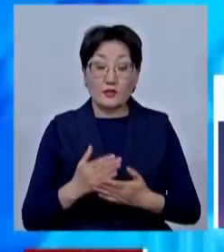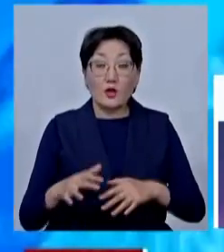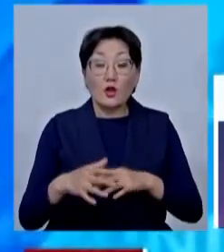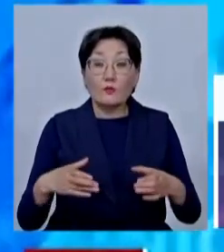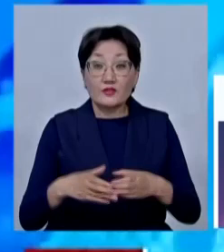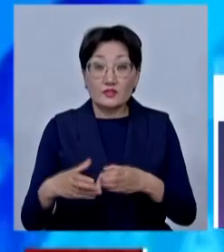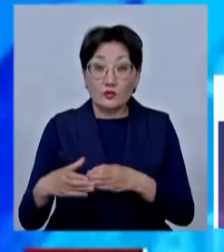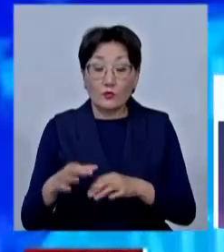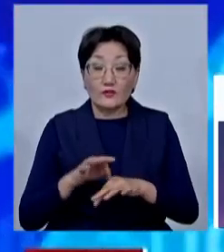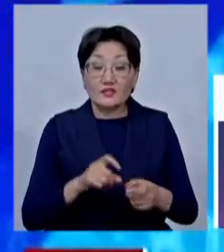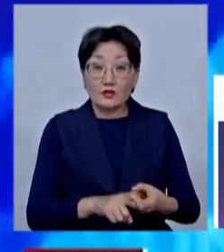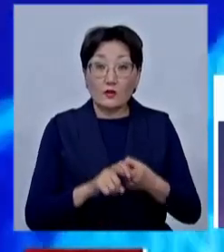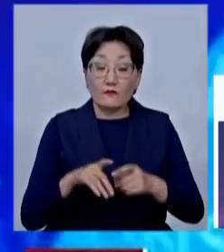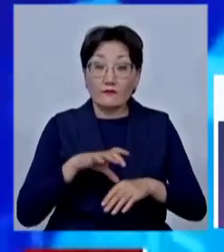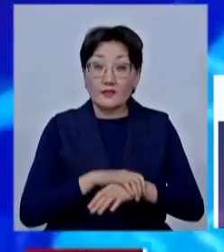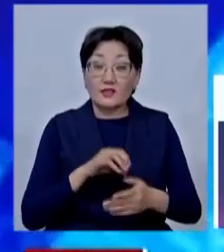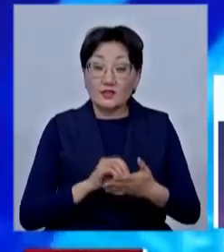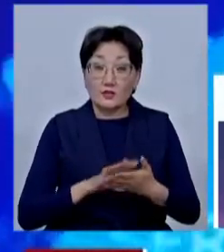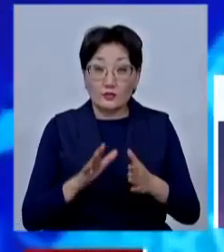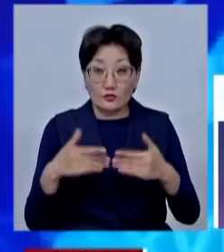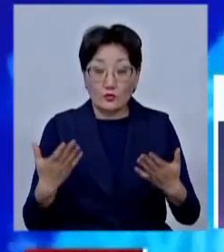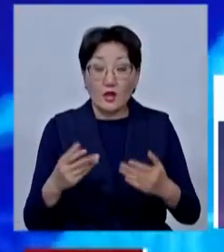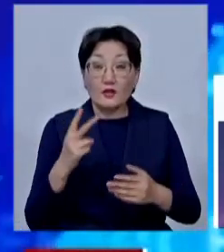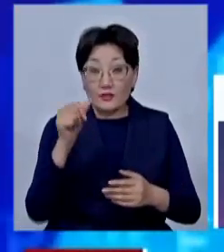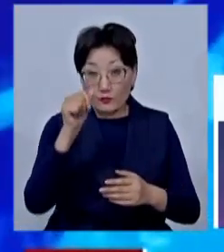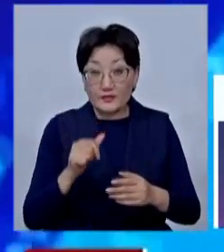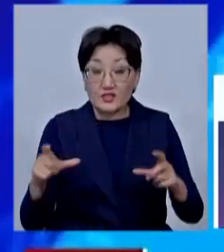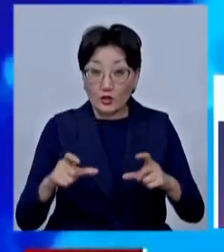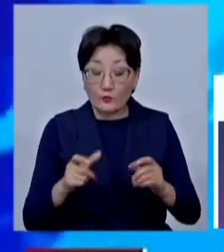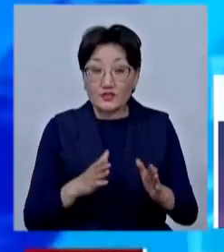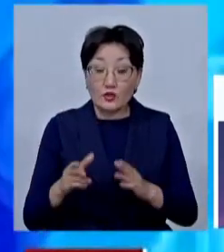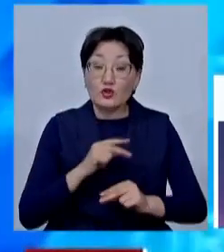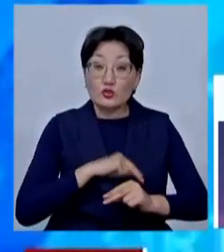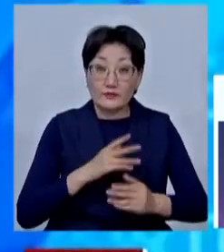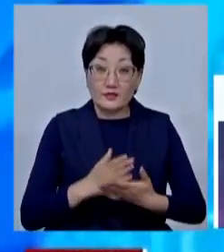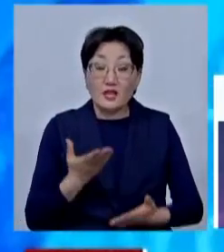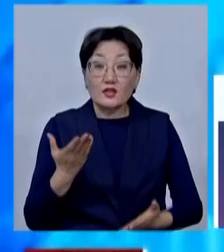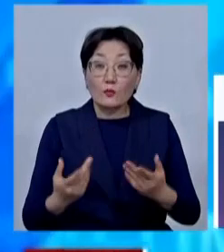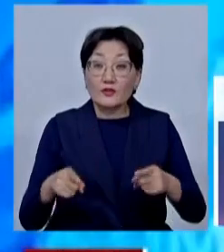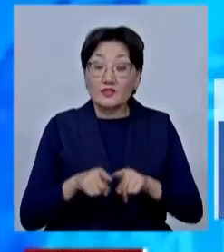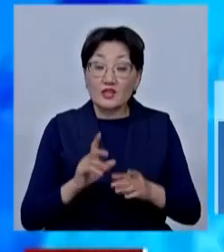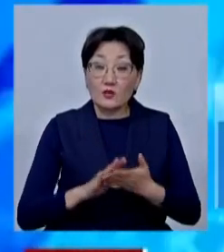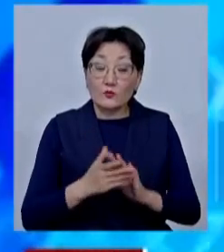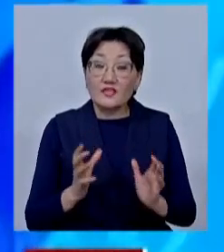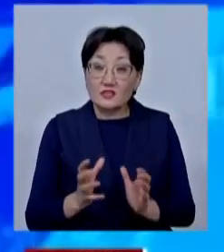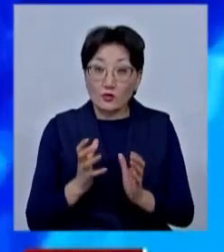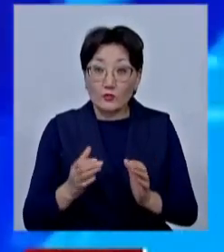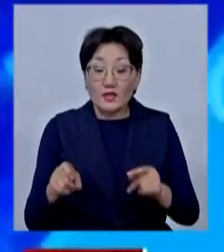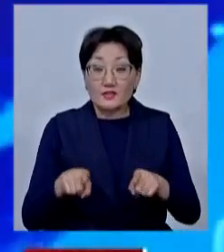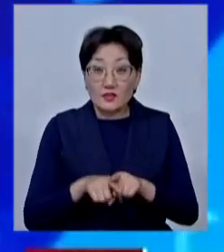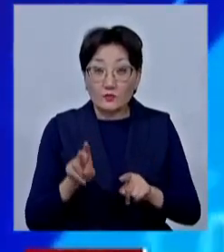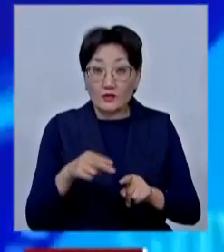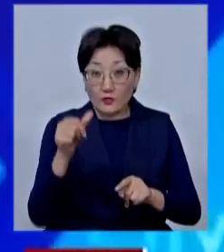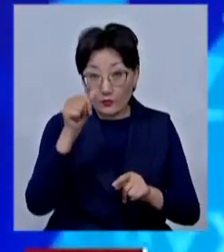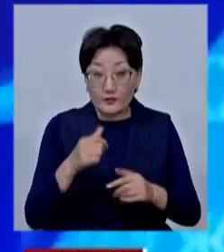Ұжымдарда жаппай вирус жұқтыру фактілері тіркелген жоқ. Біз 2 ай бойы локдаун режимінде жұмыс істедік. Егер де осындай жағдай сақталса, онда біз